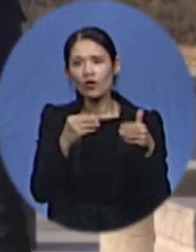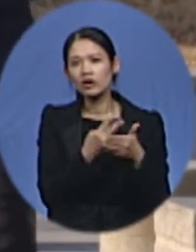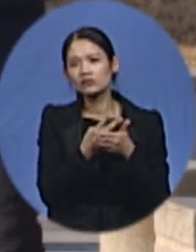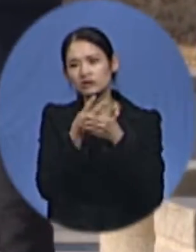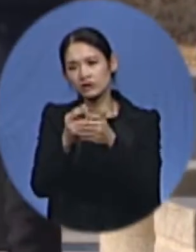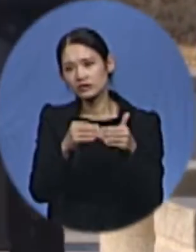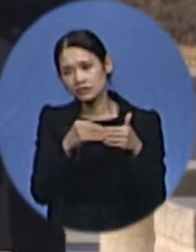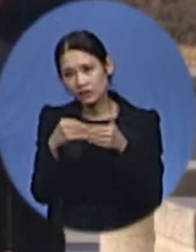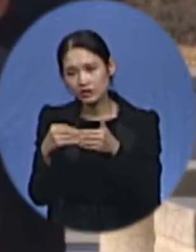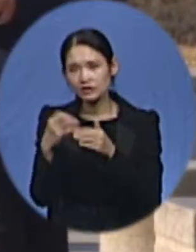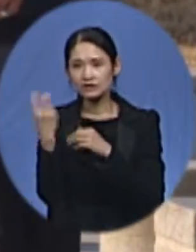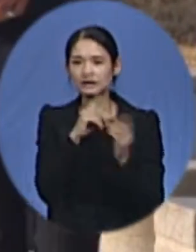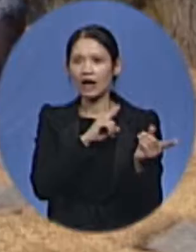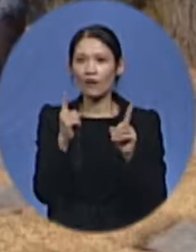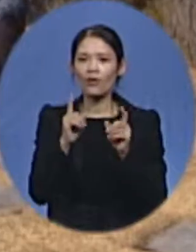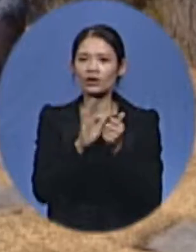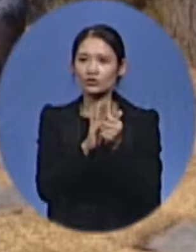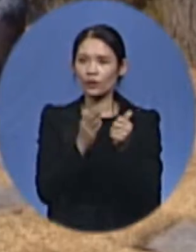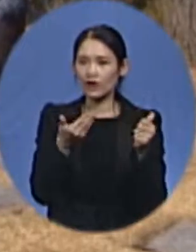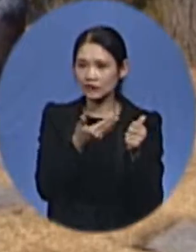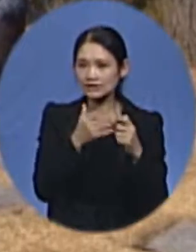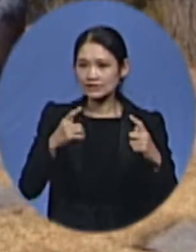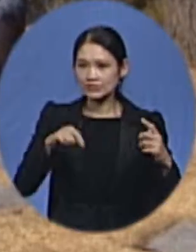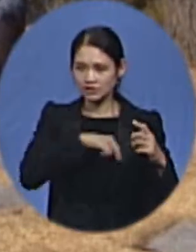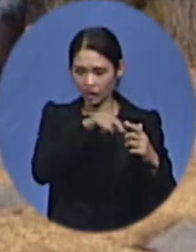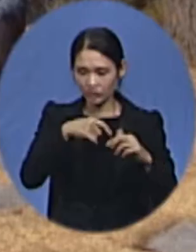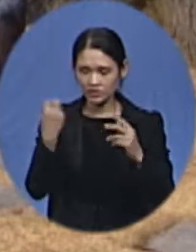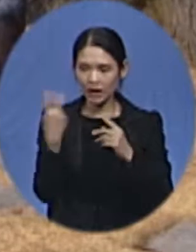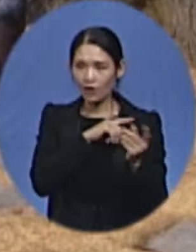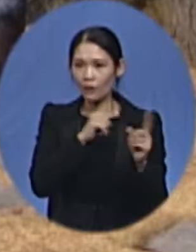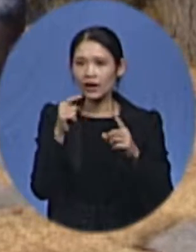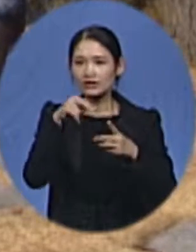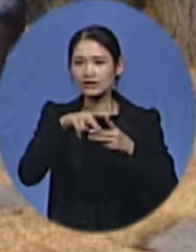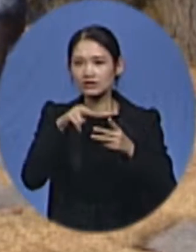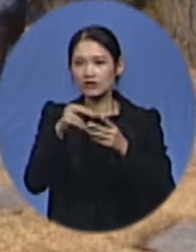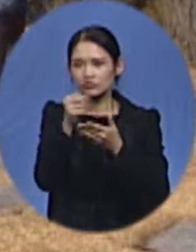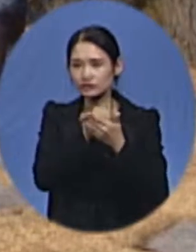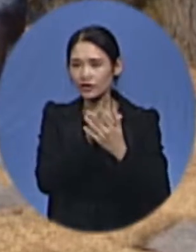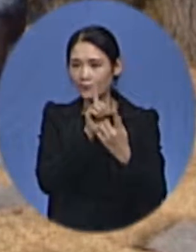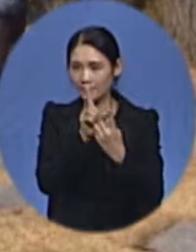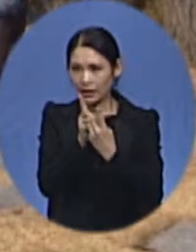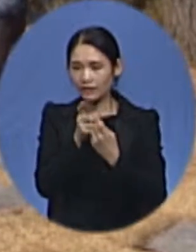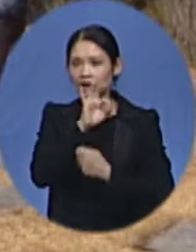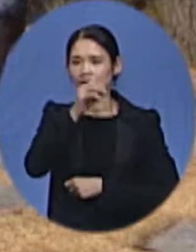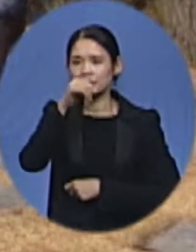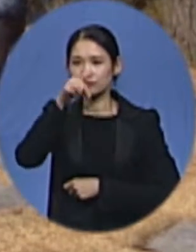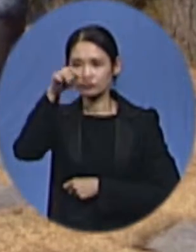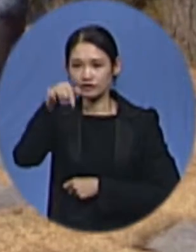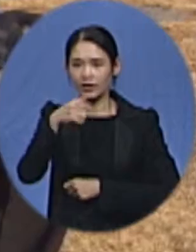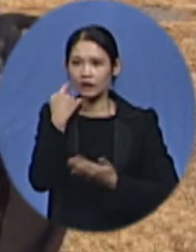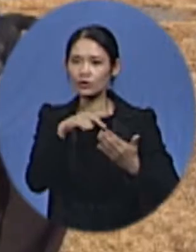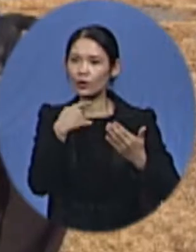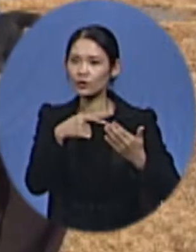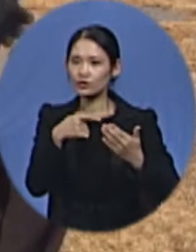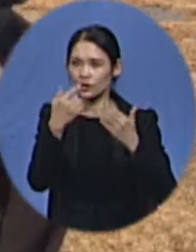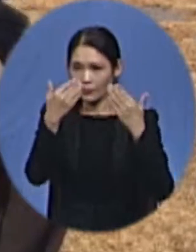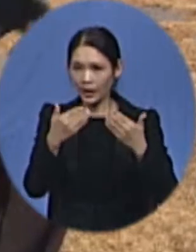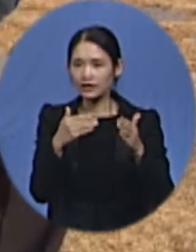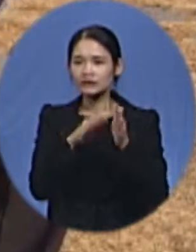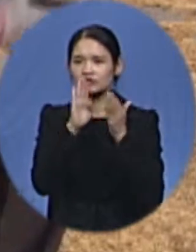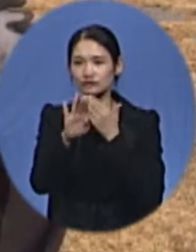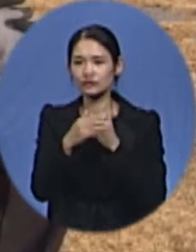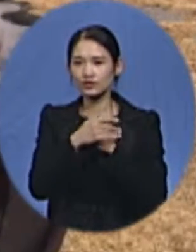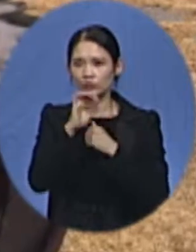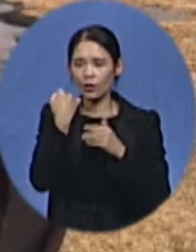씨에게 자활의 꿈을 심어준 건 지역자활센터의 추천으로 우연히 받게 된 인문학 교육입니다. 인문학